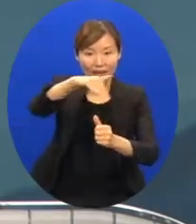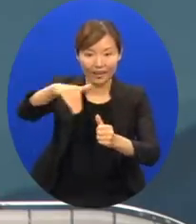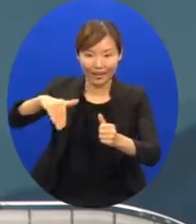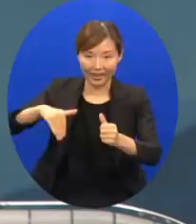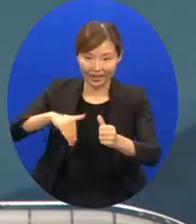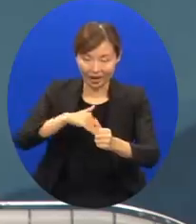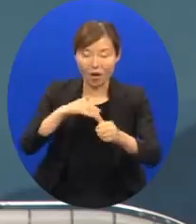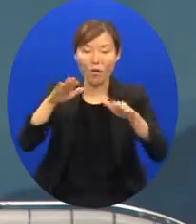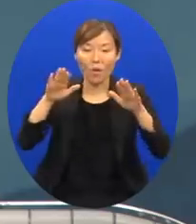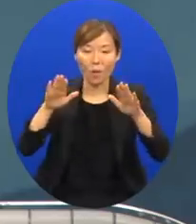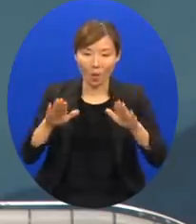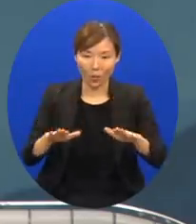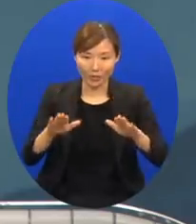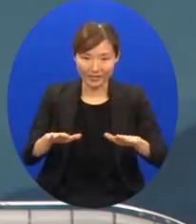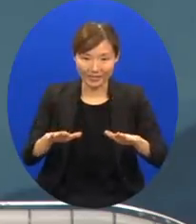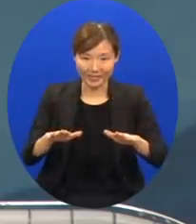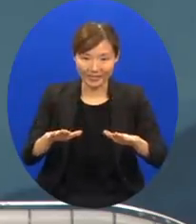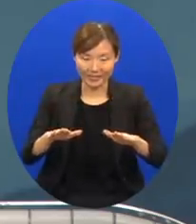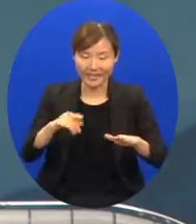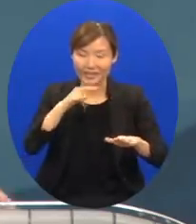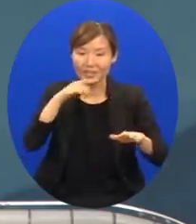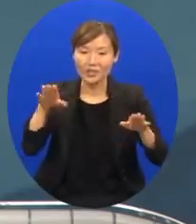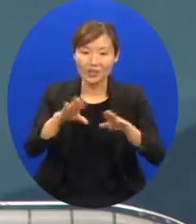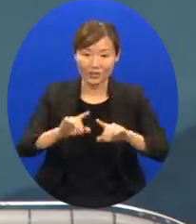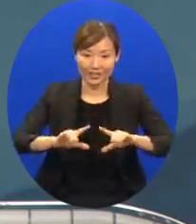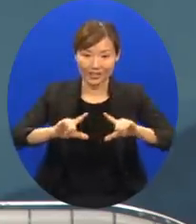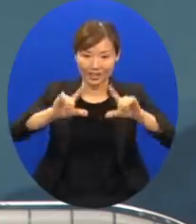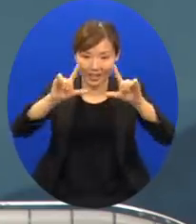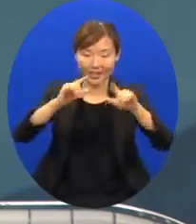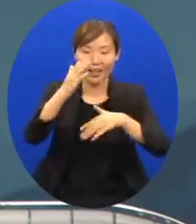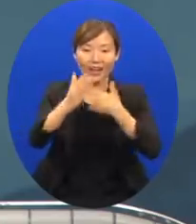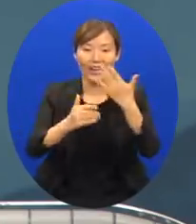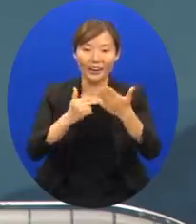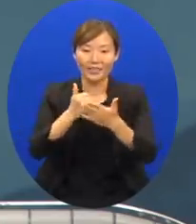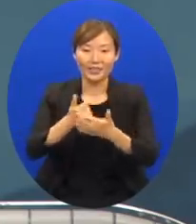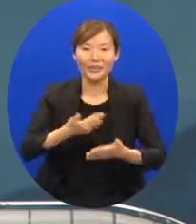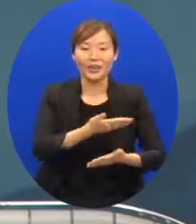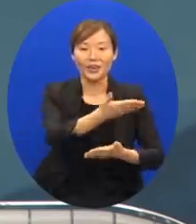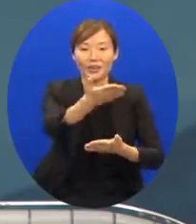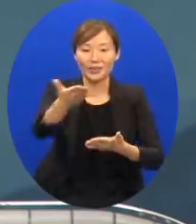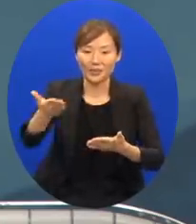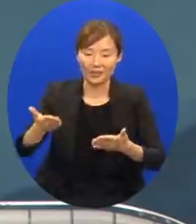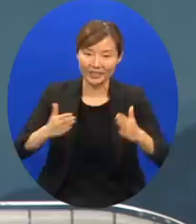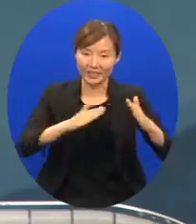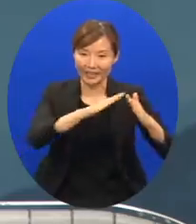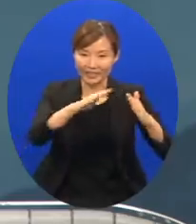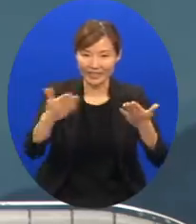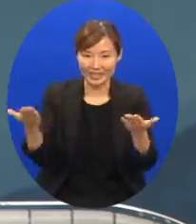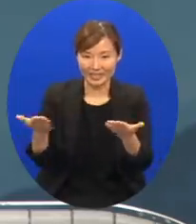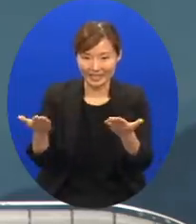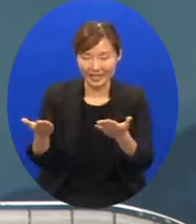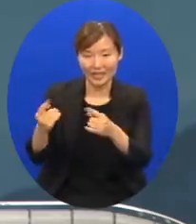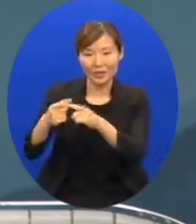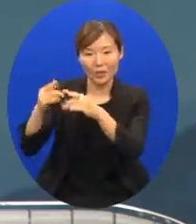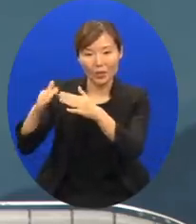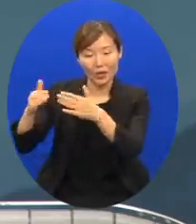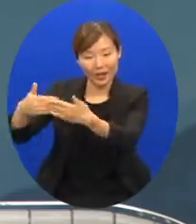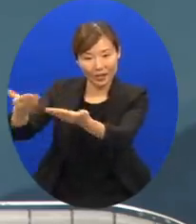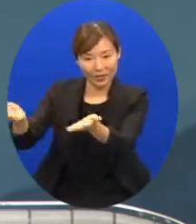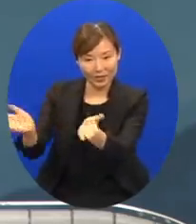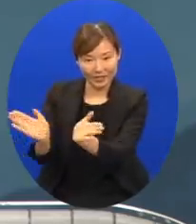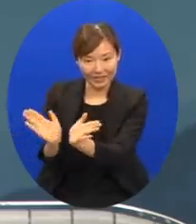설명절 주일에 하나님께서 여러분의 가정과 여러분의 일터 여러분의 교회 공동체